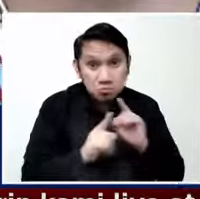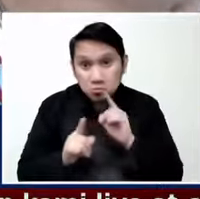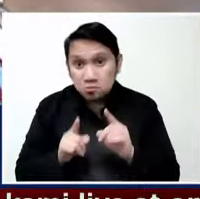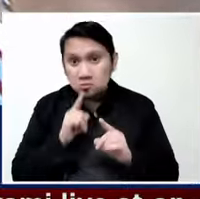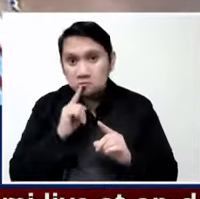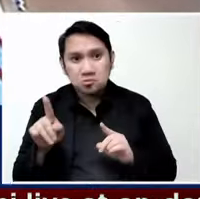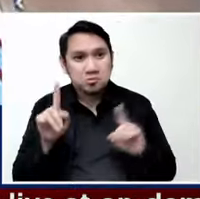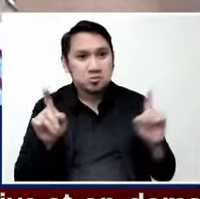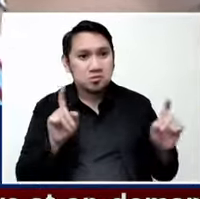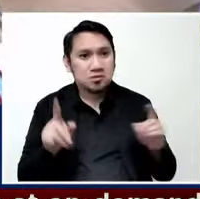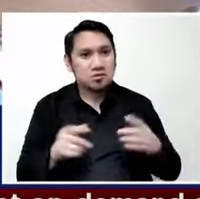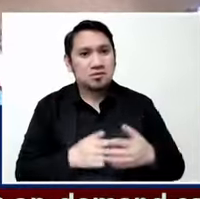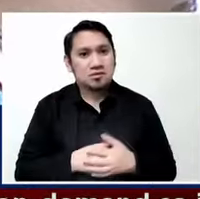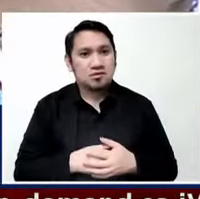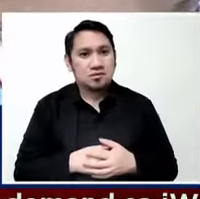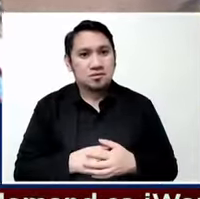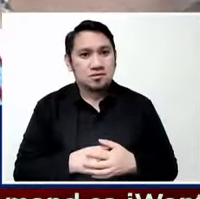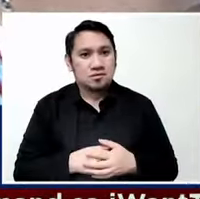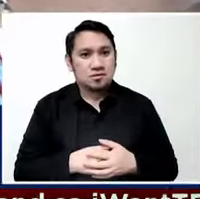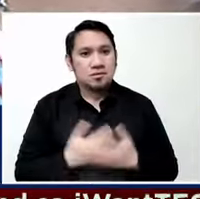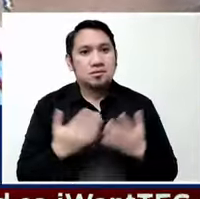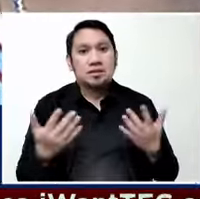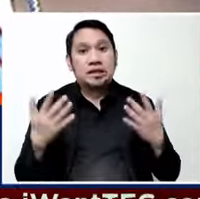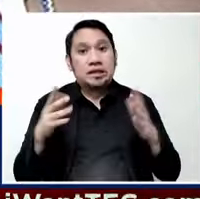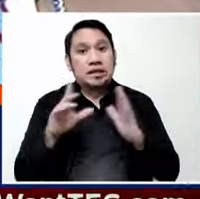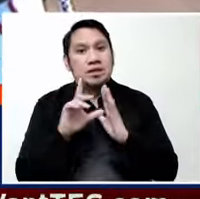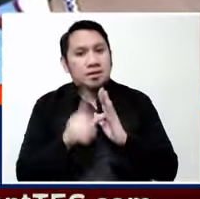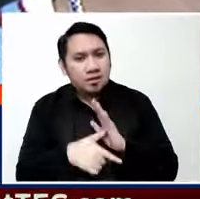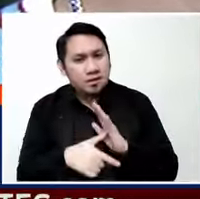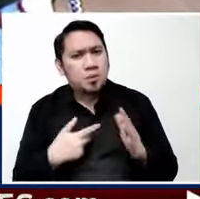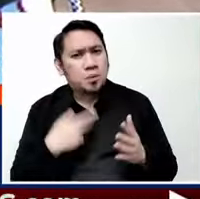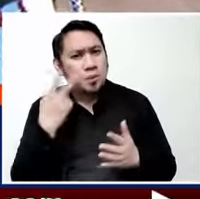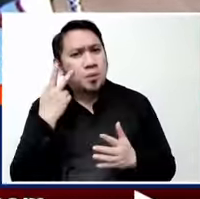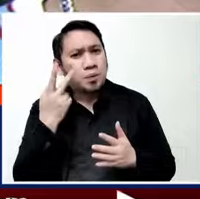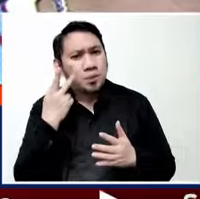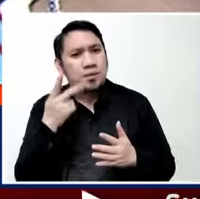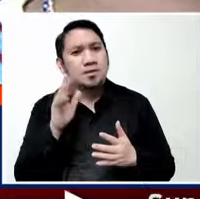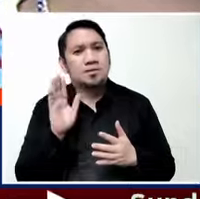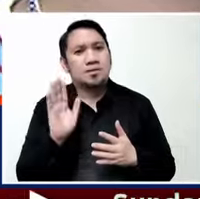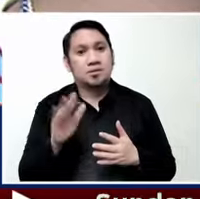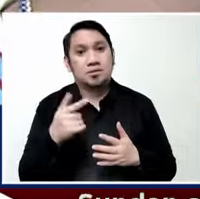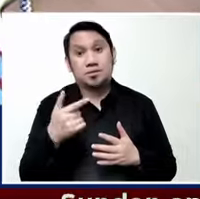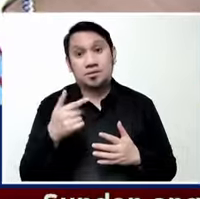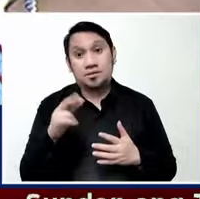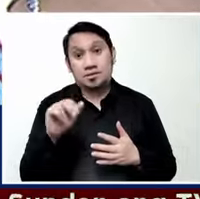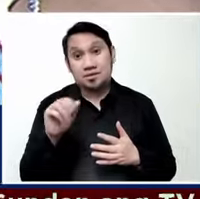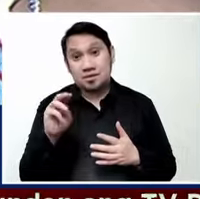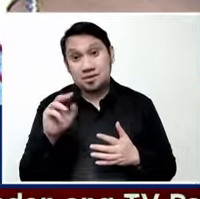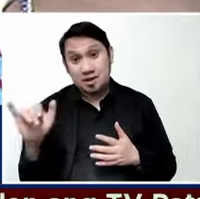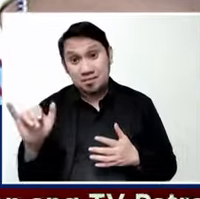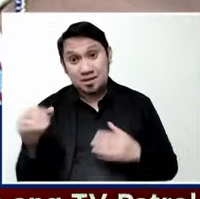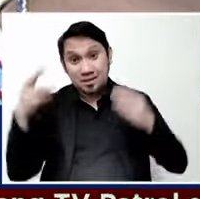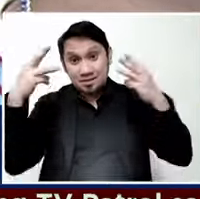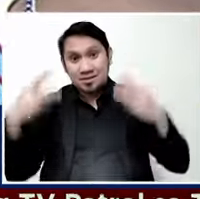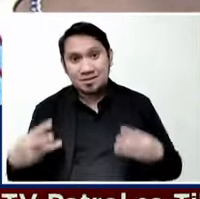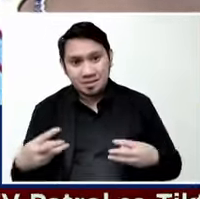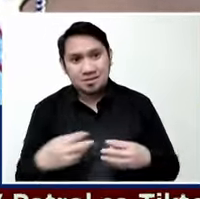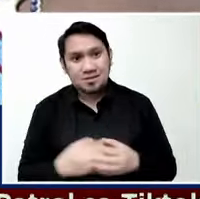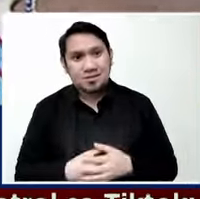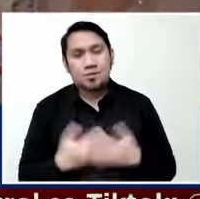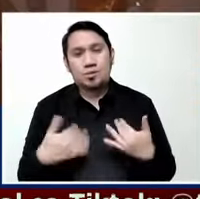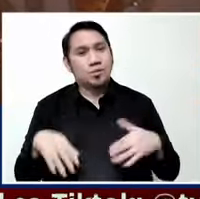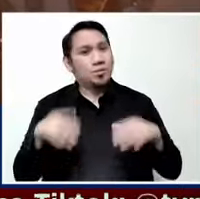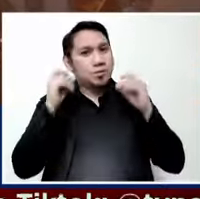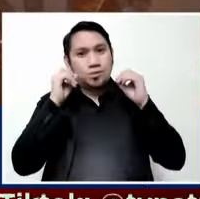Baka fake news, hindi pala. Totoo! Tapos nung chinek po namin, dun po sa mismong Grammy po na website. Grammys pala. Congratulations, boys! Nagulat